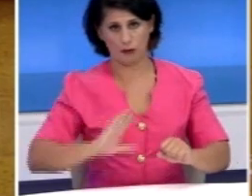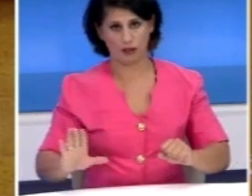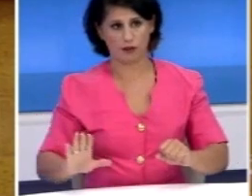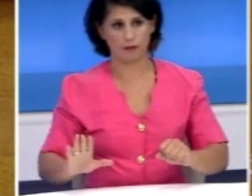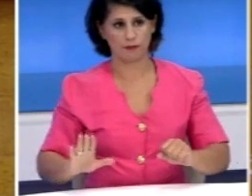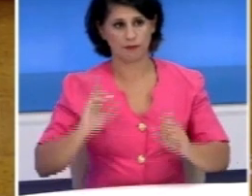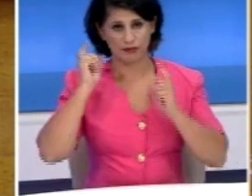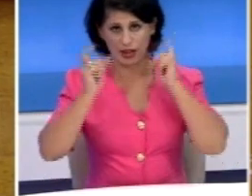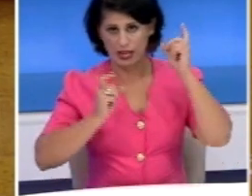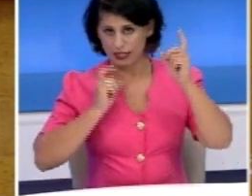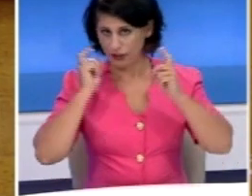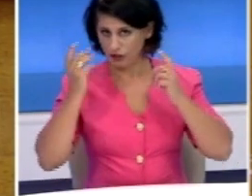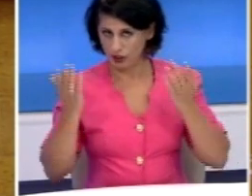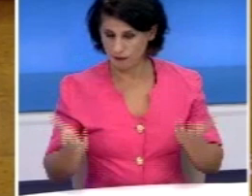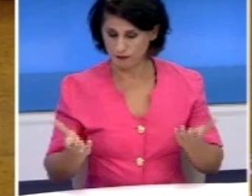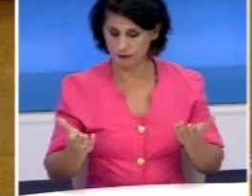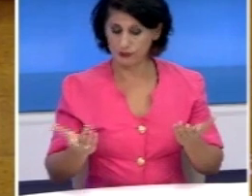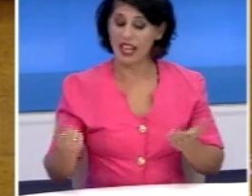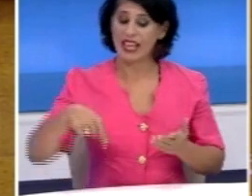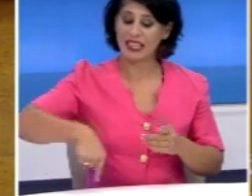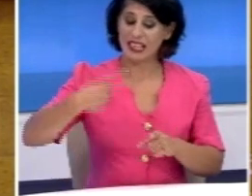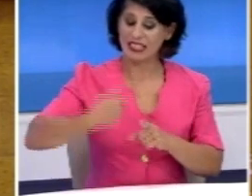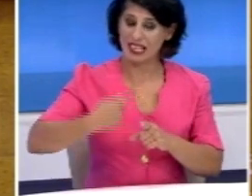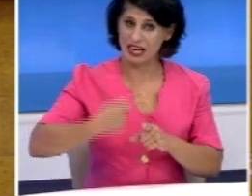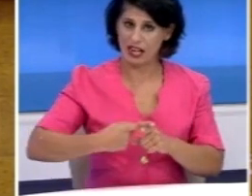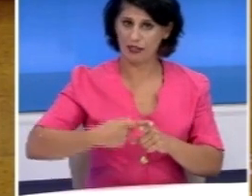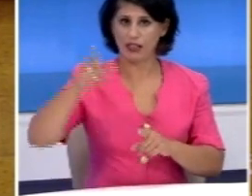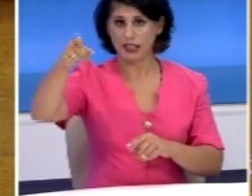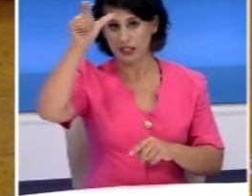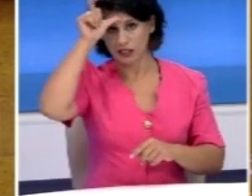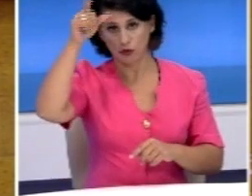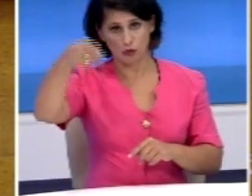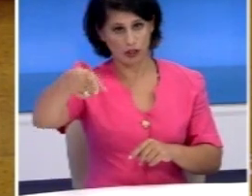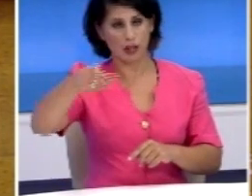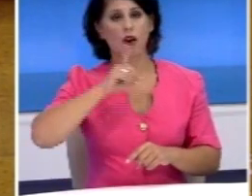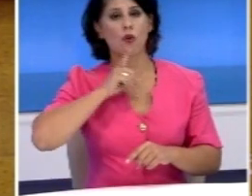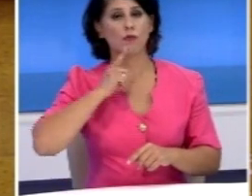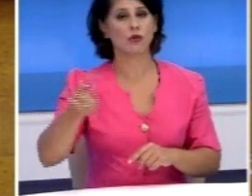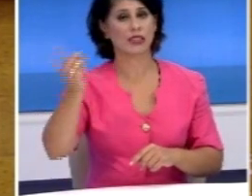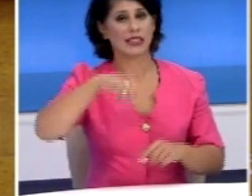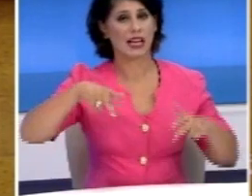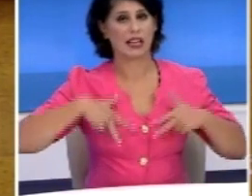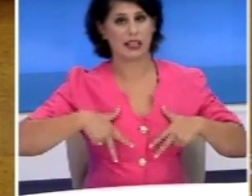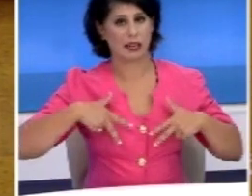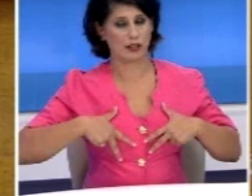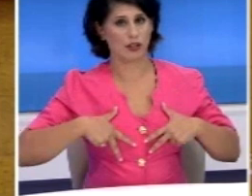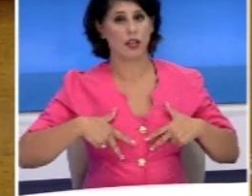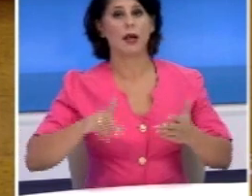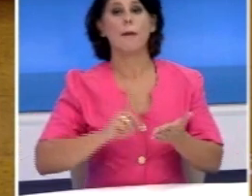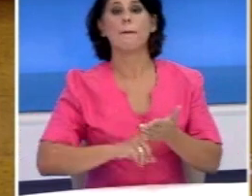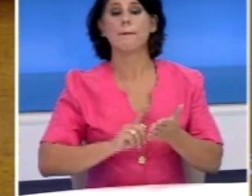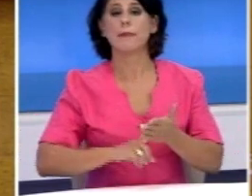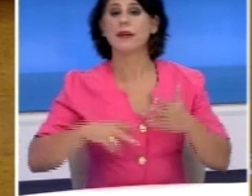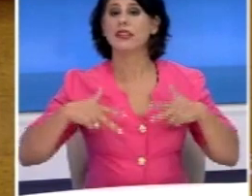και να σκεφτεί πως και στην Ελλάδα και στην Τουρκία, όπως και σε άλλες χώρες, πρέπει οι